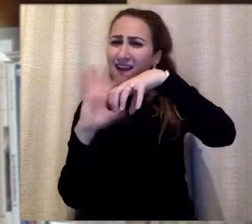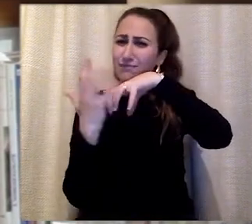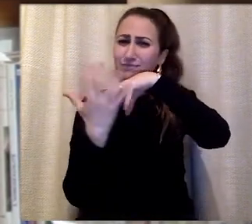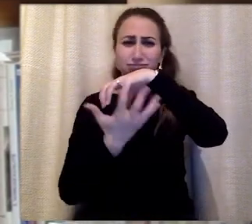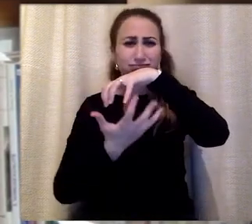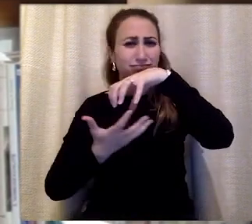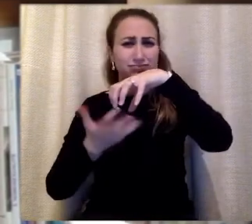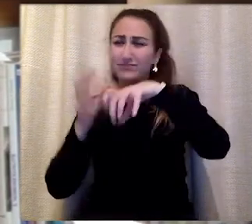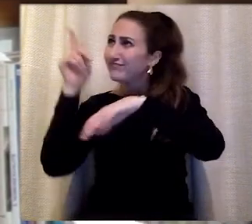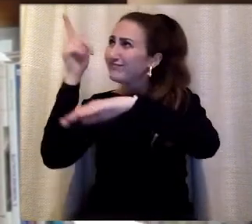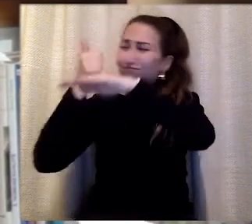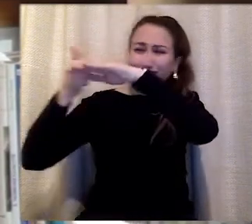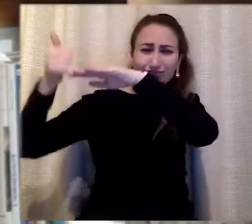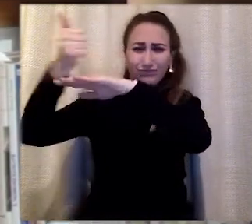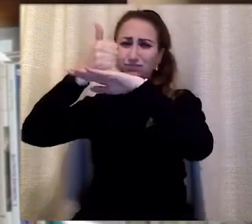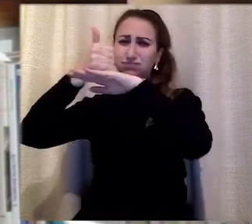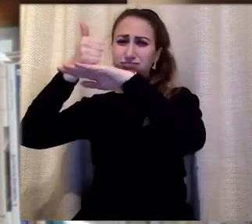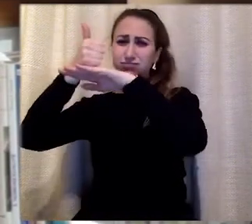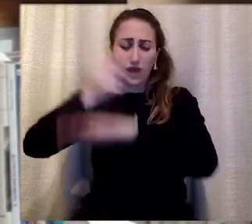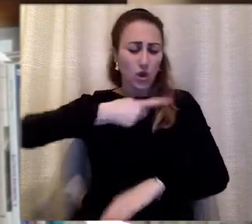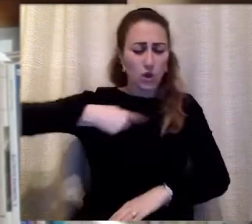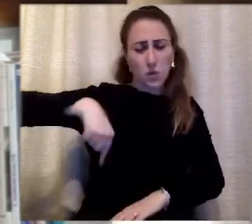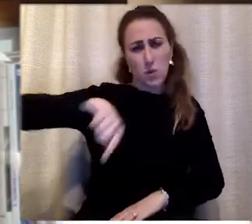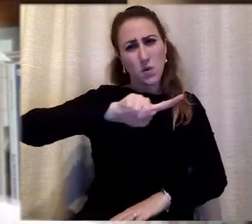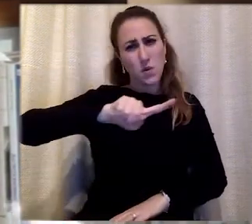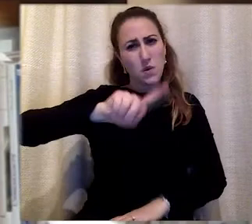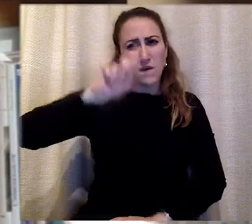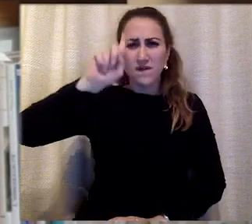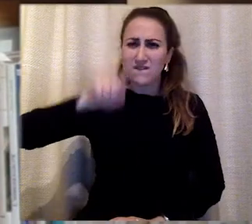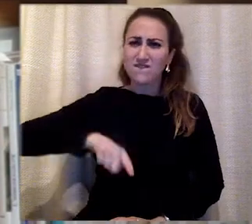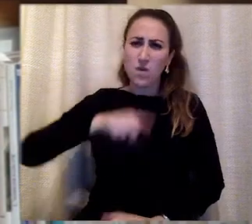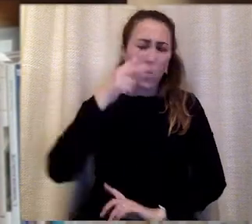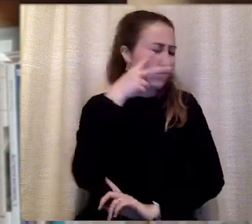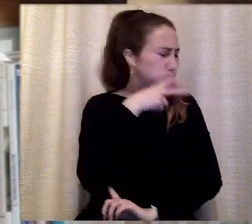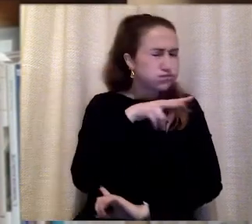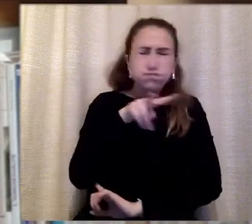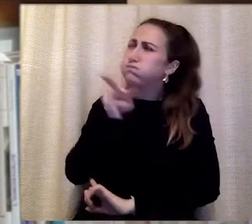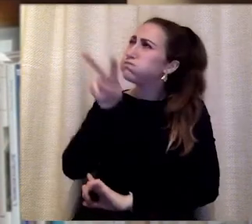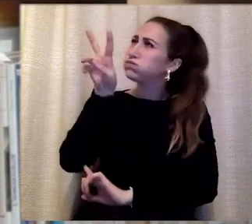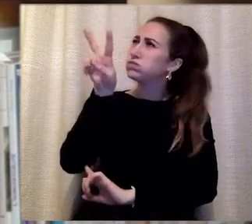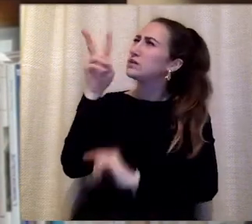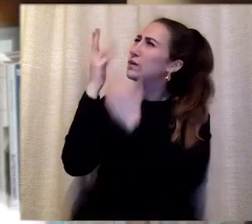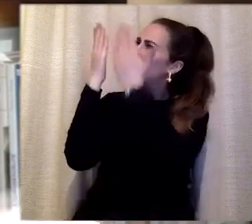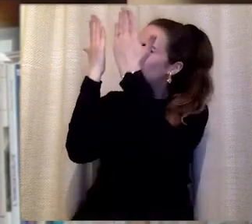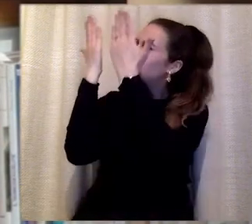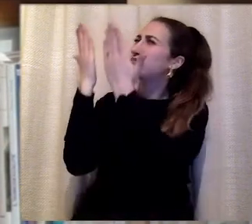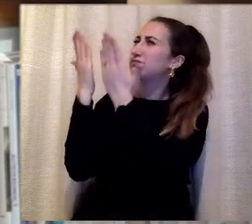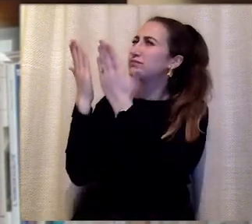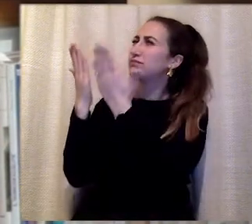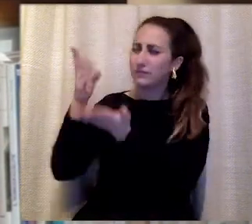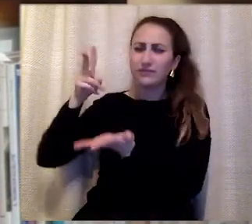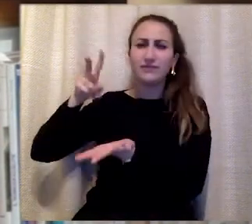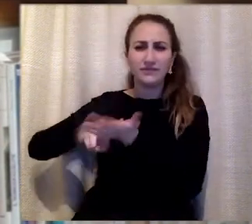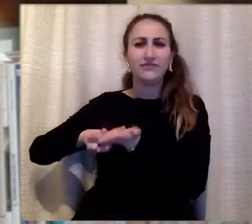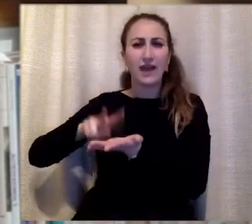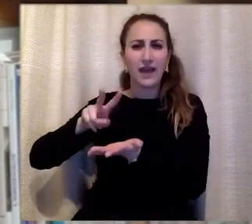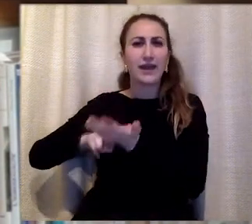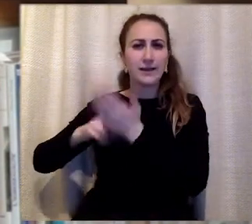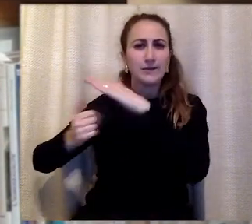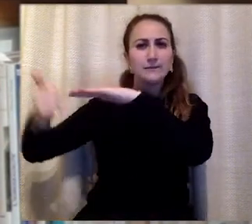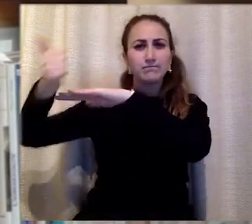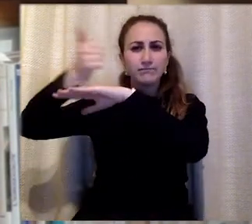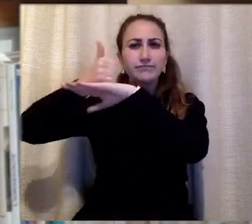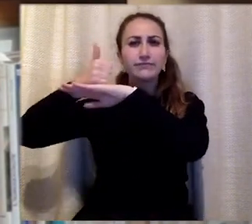regarder à lui comme celui qui règne vraiment. Il y a quelques jours, j'ai